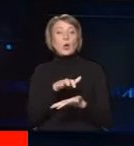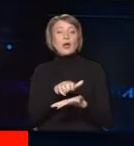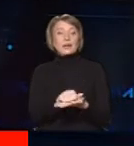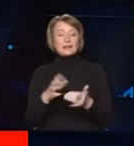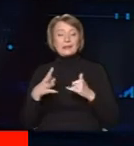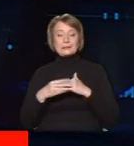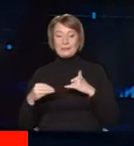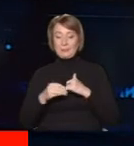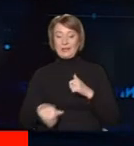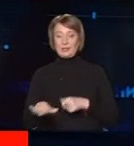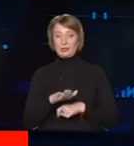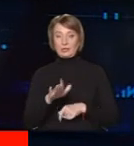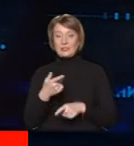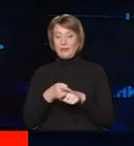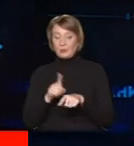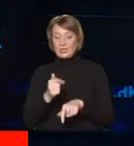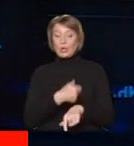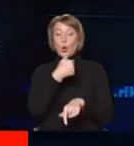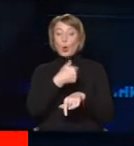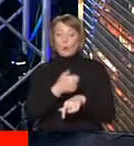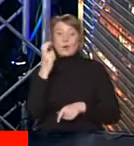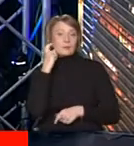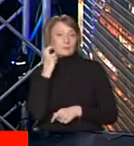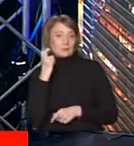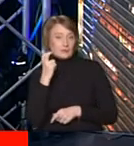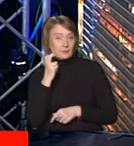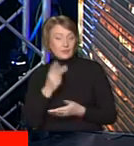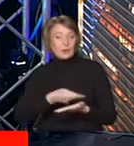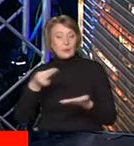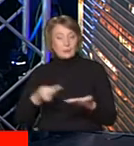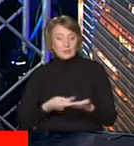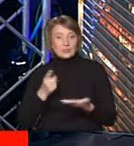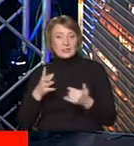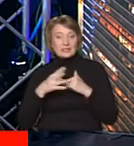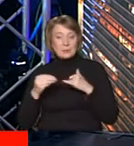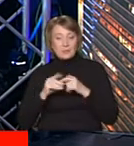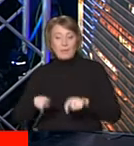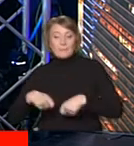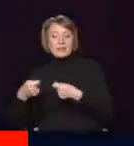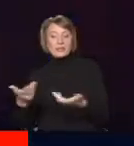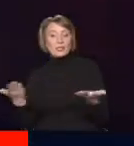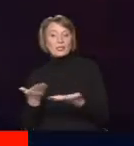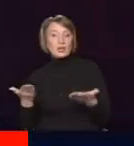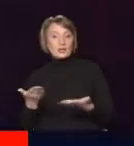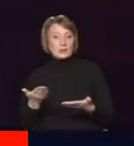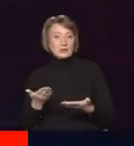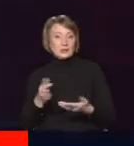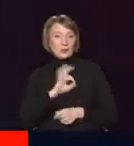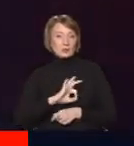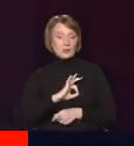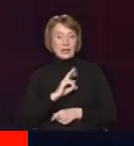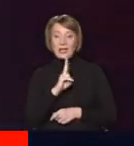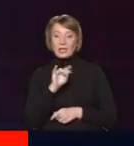ділянок. Тобто це міський голова врешті-решт ставить підпис, коли земля передається комусь в користуванні. Та? І Кличко, на великий жаль,